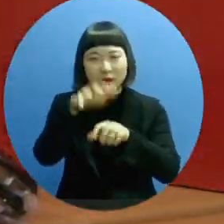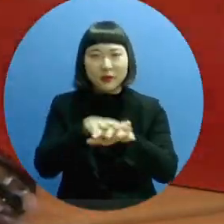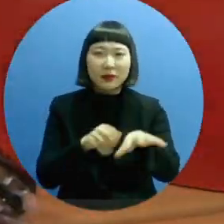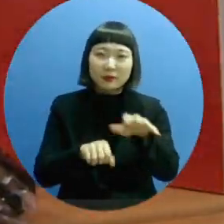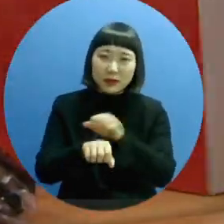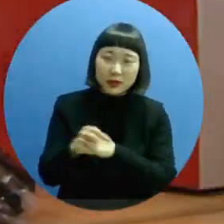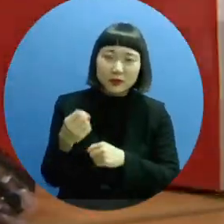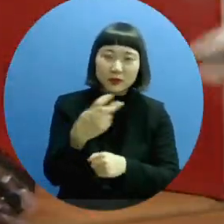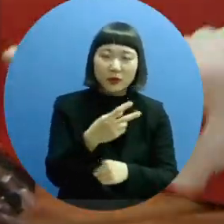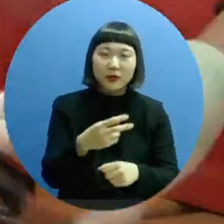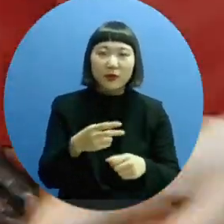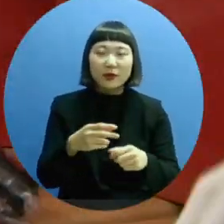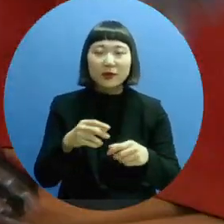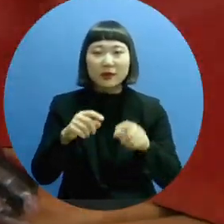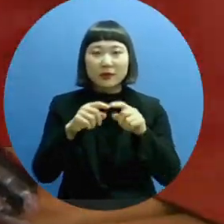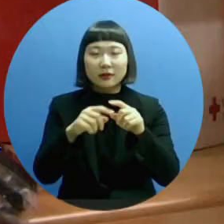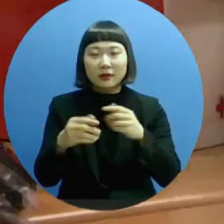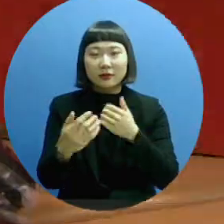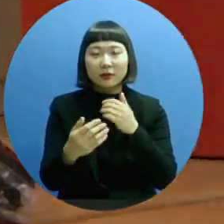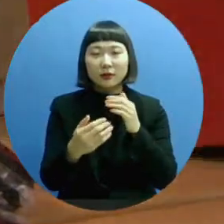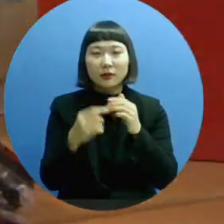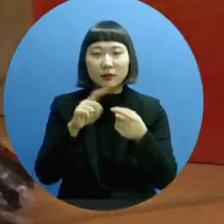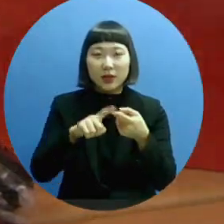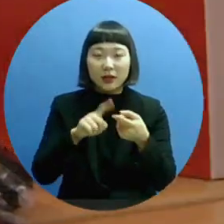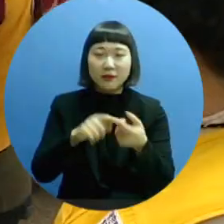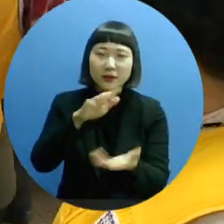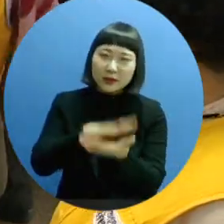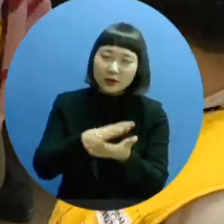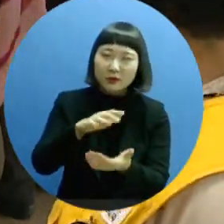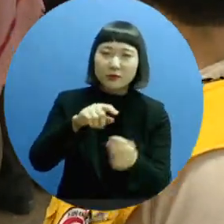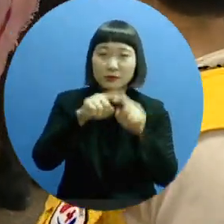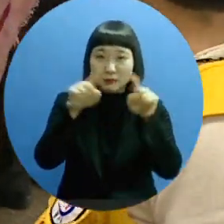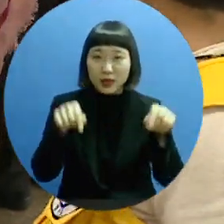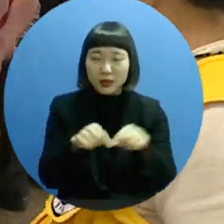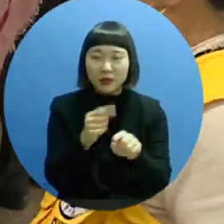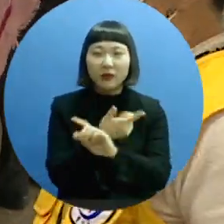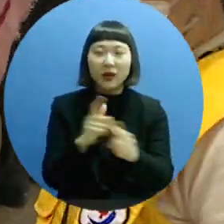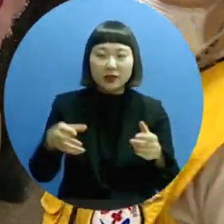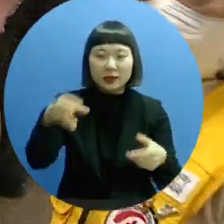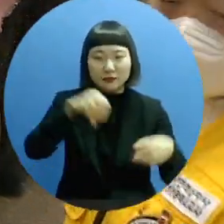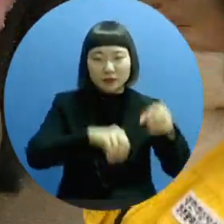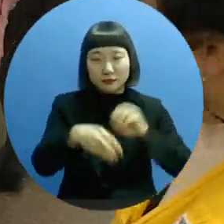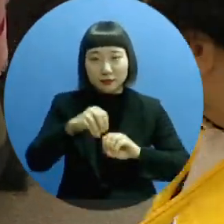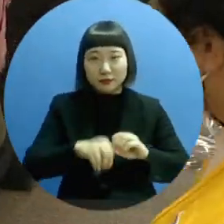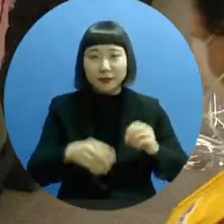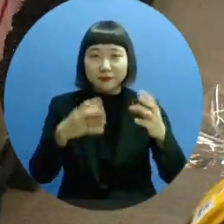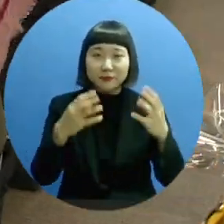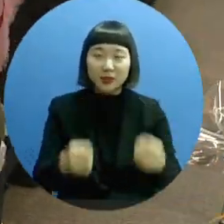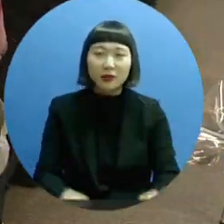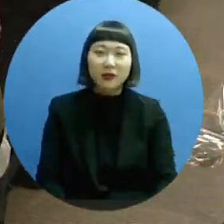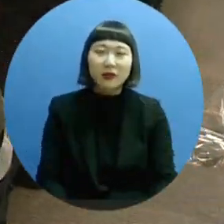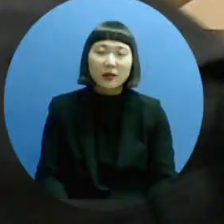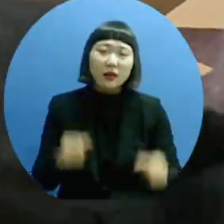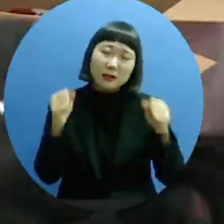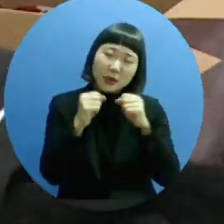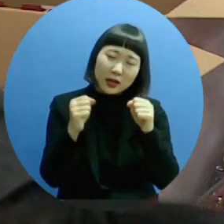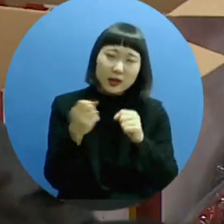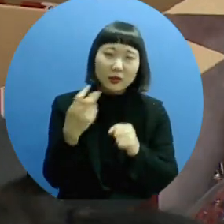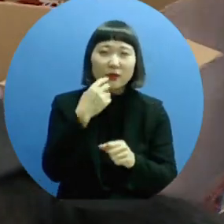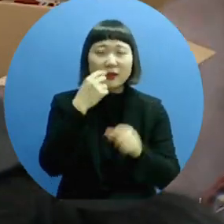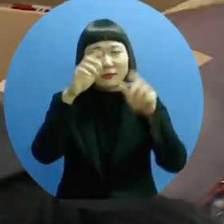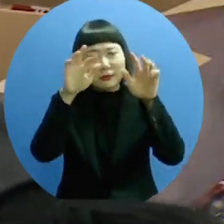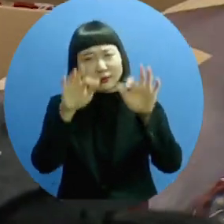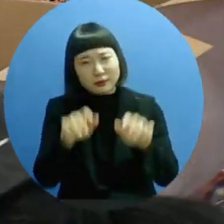목도리, 핫팩 등을 차곡차곡 담습니다. 매서운 한파에 눈까지 내렸지만 선뜻